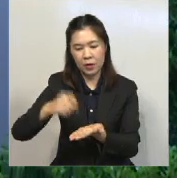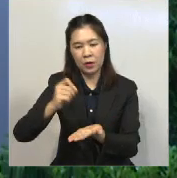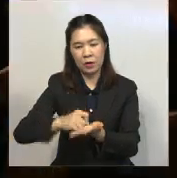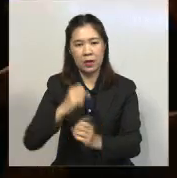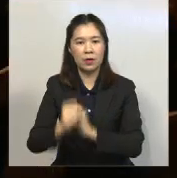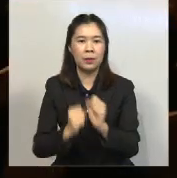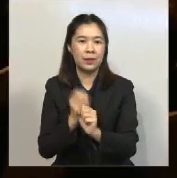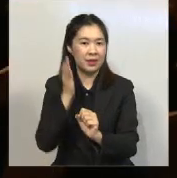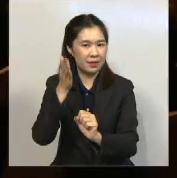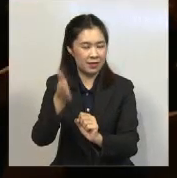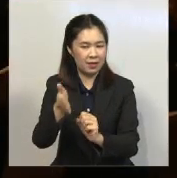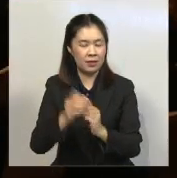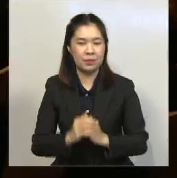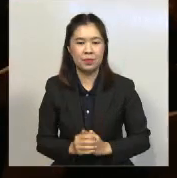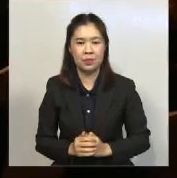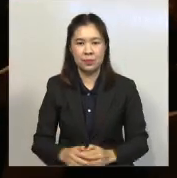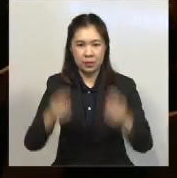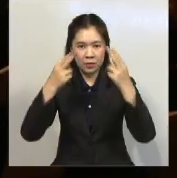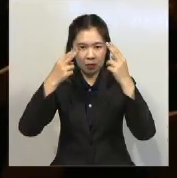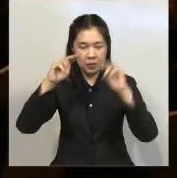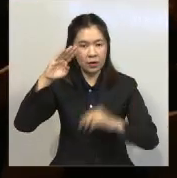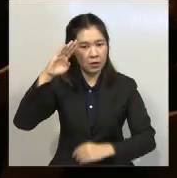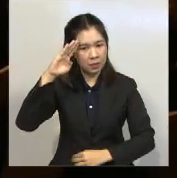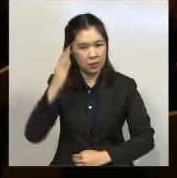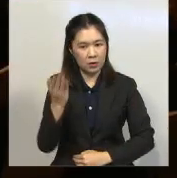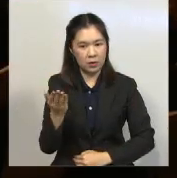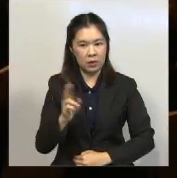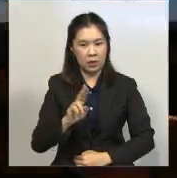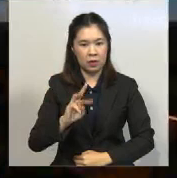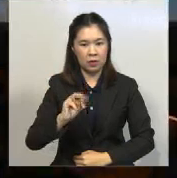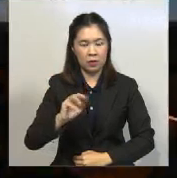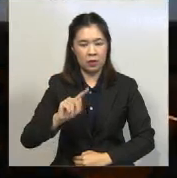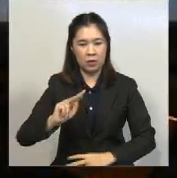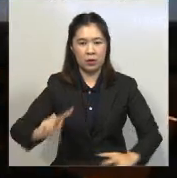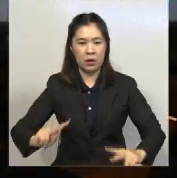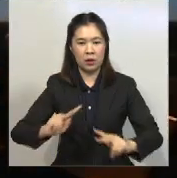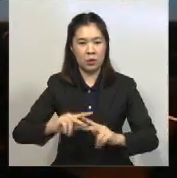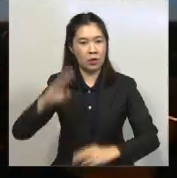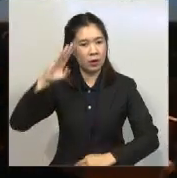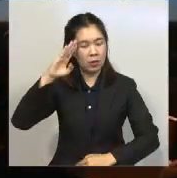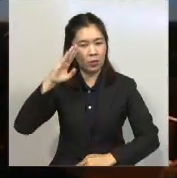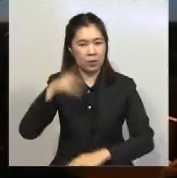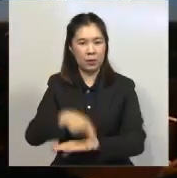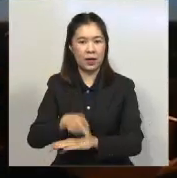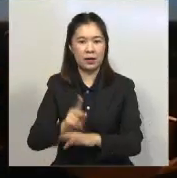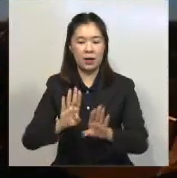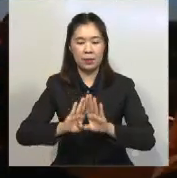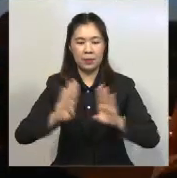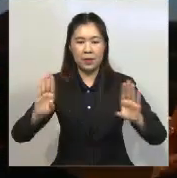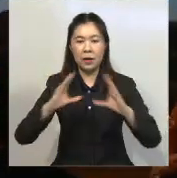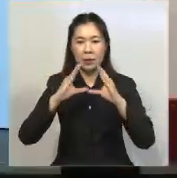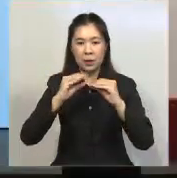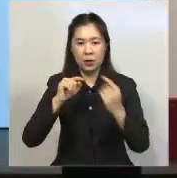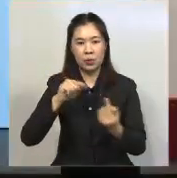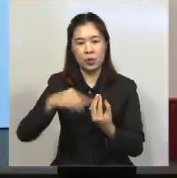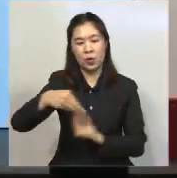าพลเอกประยุทธ์จันทร์โอชานายกรัฐมนตรีและรัฐมนตรีว่าการกระทรวงกลาโหมเป็นประธานเปิดการประชุมรัฐมนตรีเศรษฐกิจอ